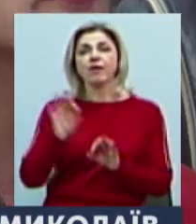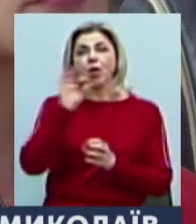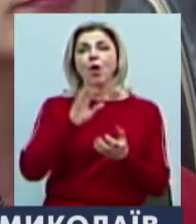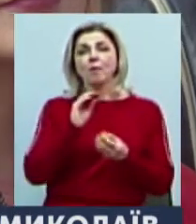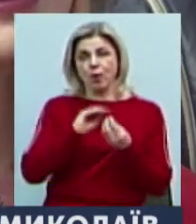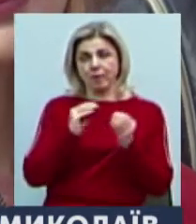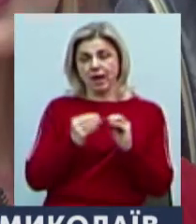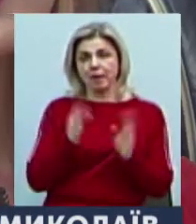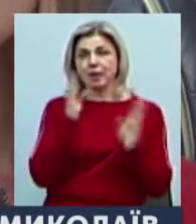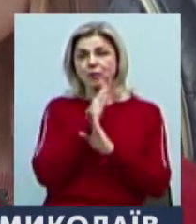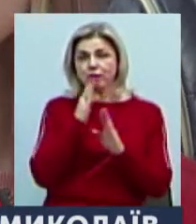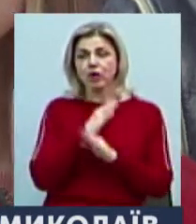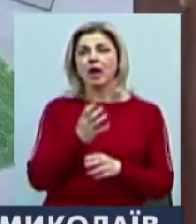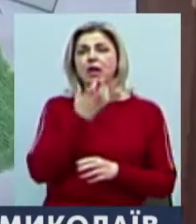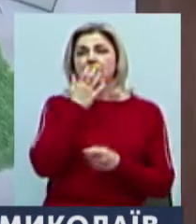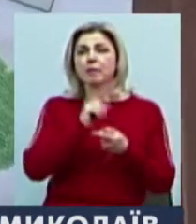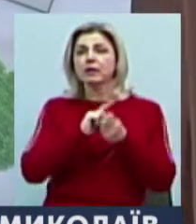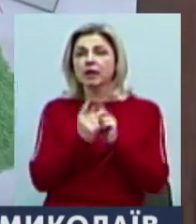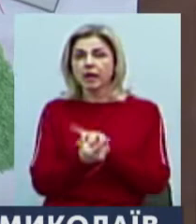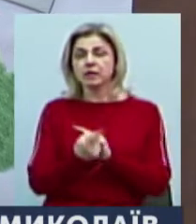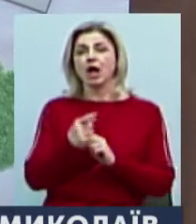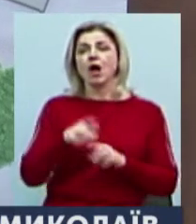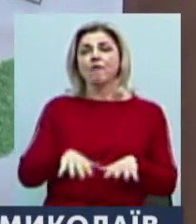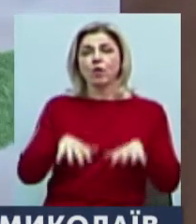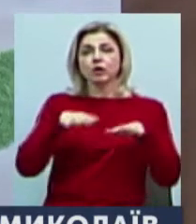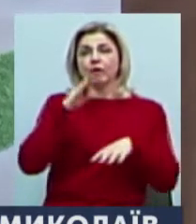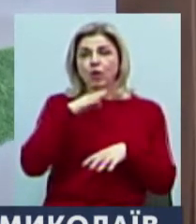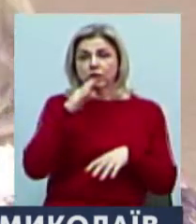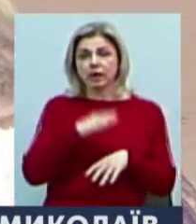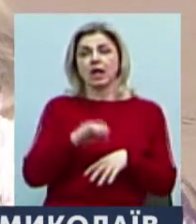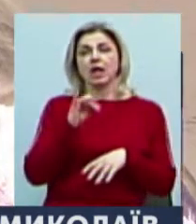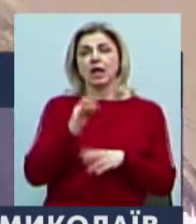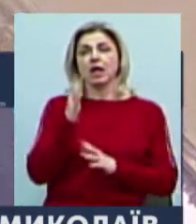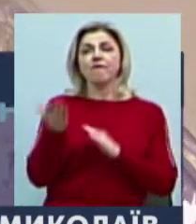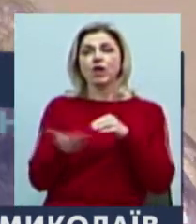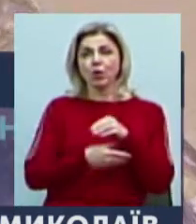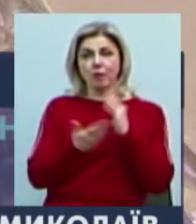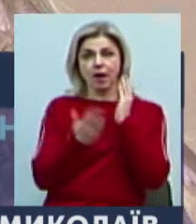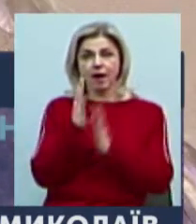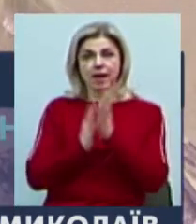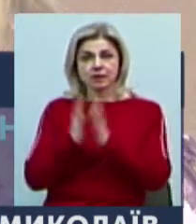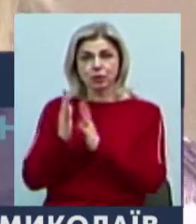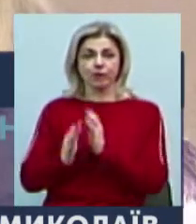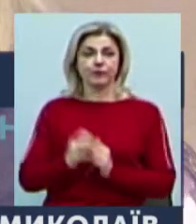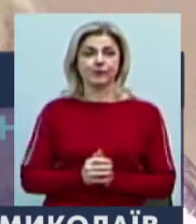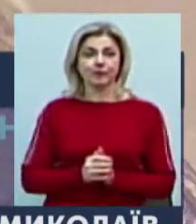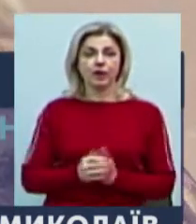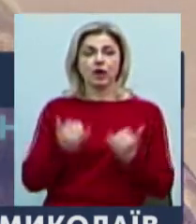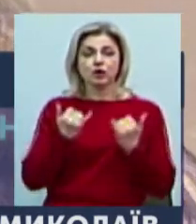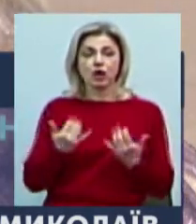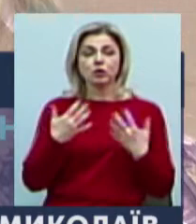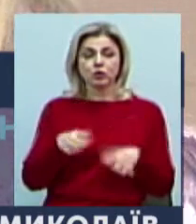Потеплішання, вирубка лісів, підйом рівня води в водоймах тощо. В заході, який набув популярності